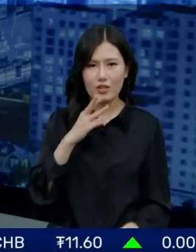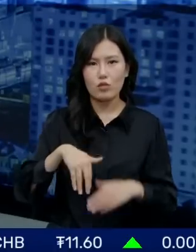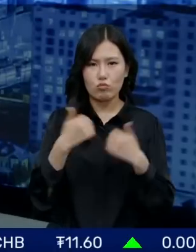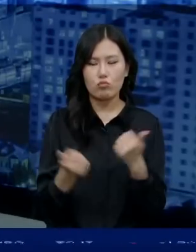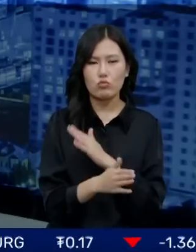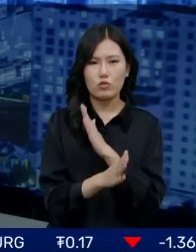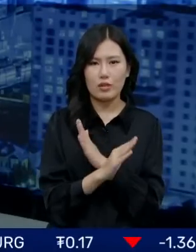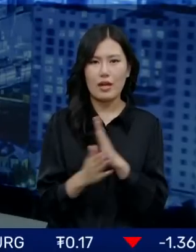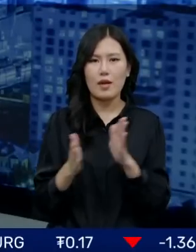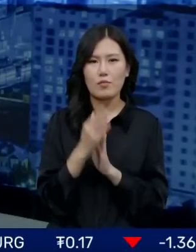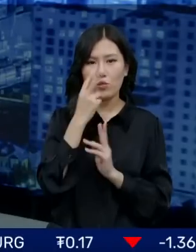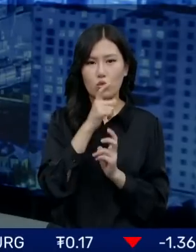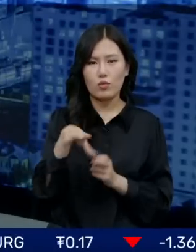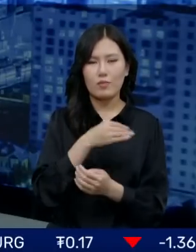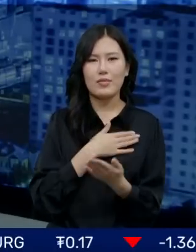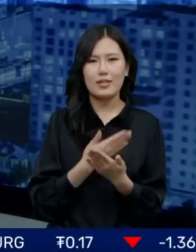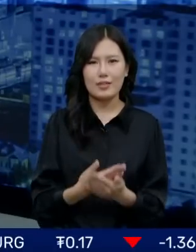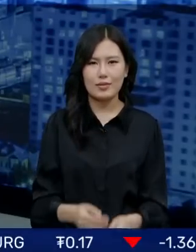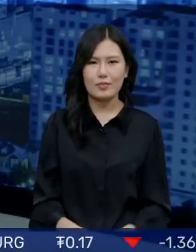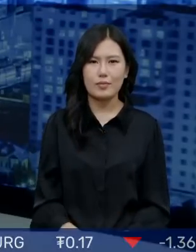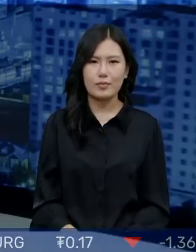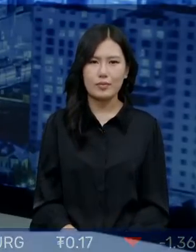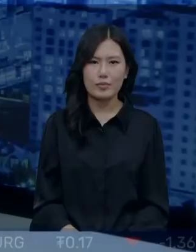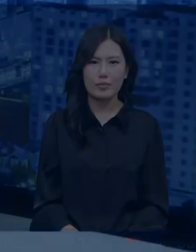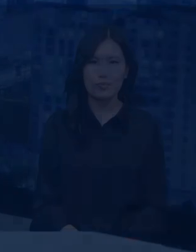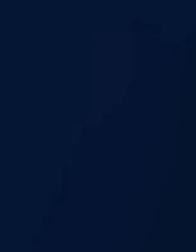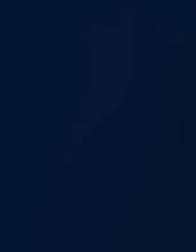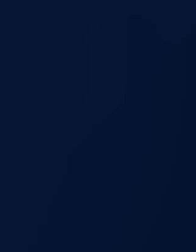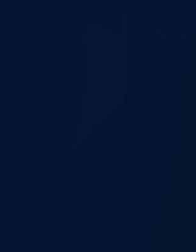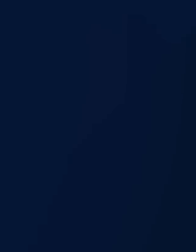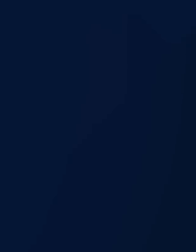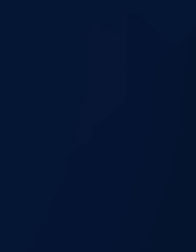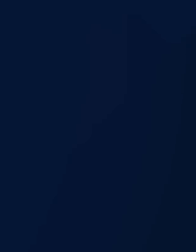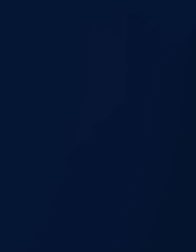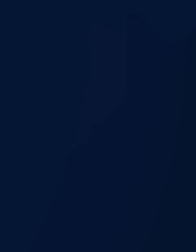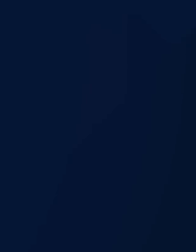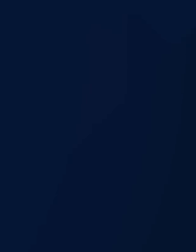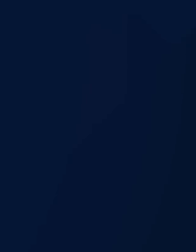танд зөвлөе. Хамтааж анхаарлаа хандуулсанд баярлалаа.